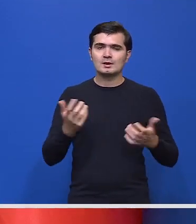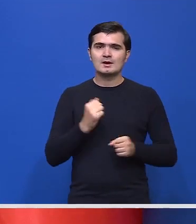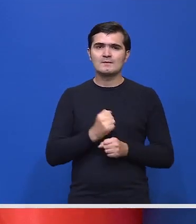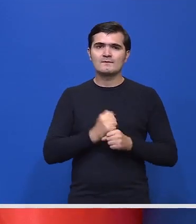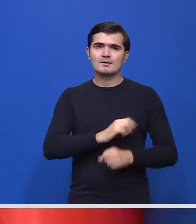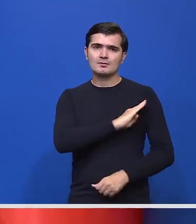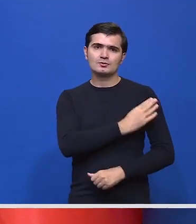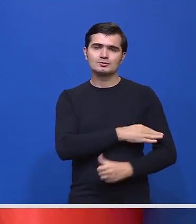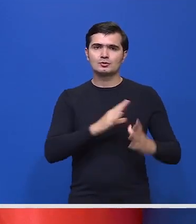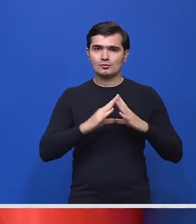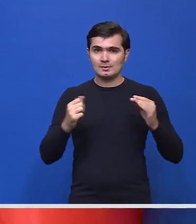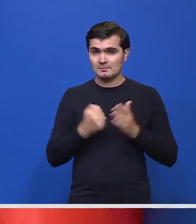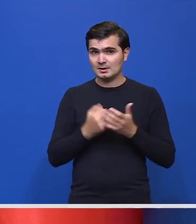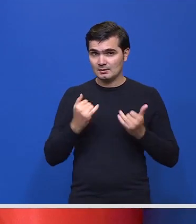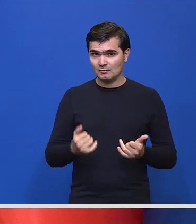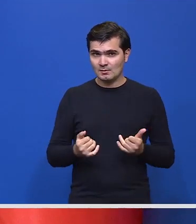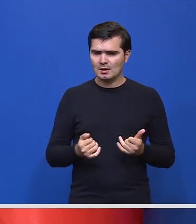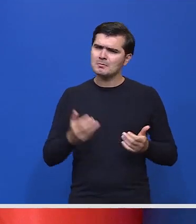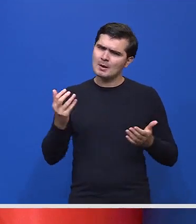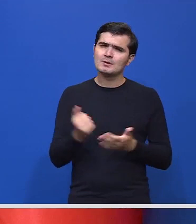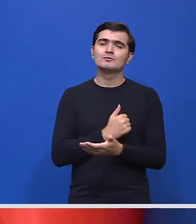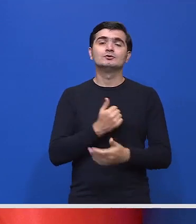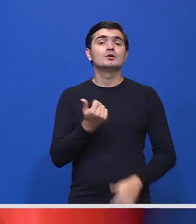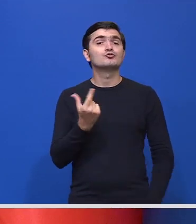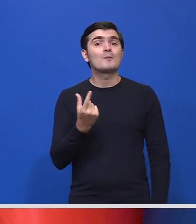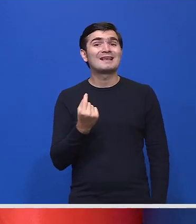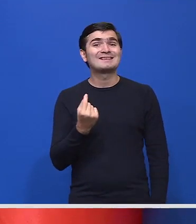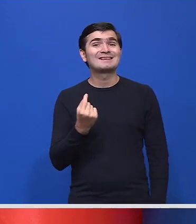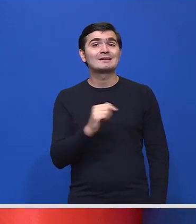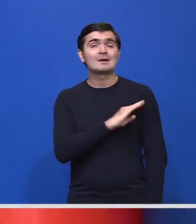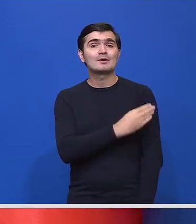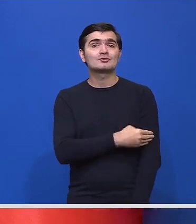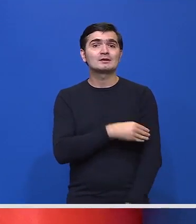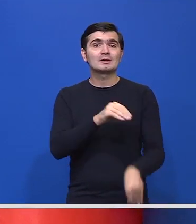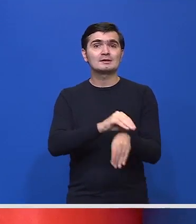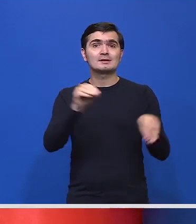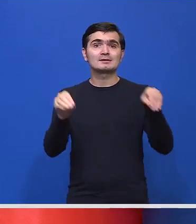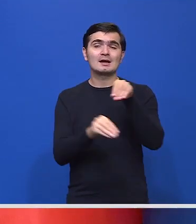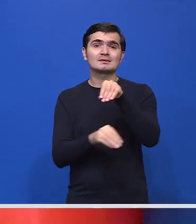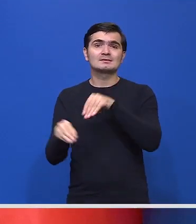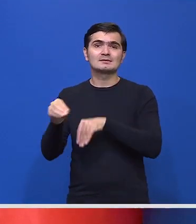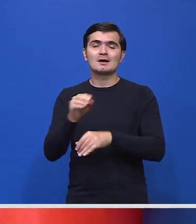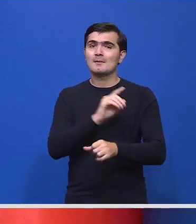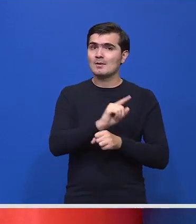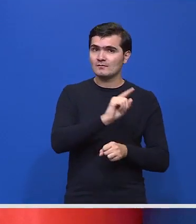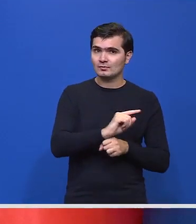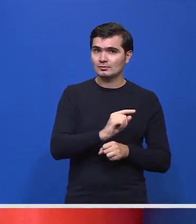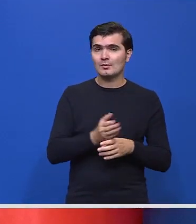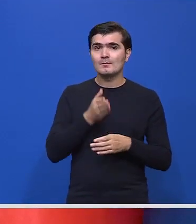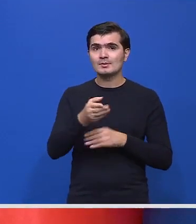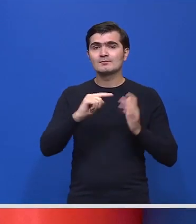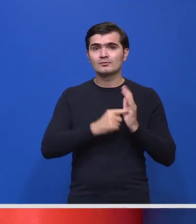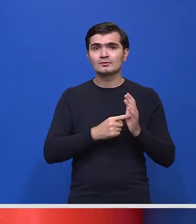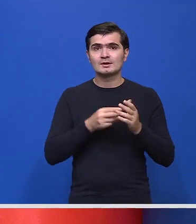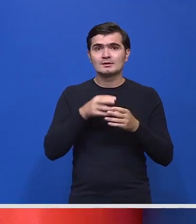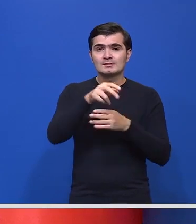autoritățile române le-au făcut până acum au reușit să dubleze deja capacitatea de tranzit a mărfurilor prin punctele de trecere